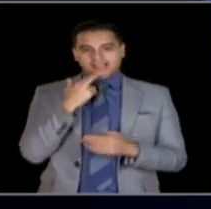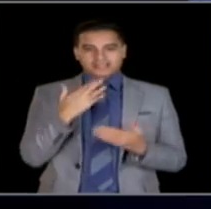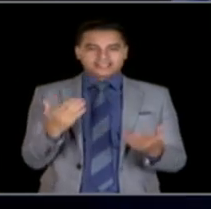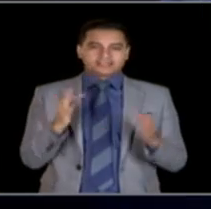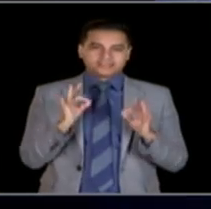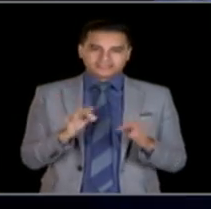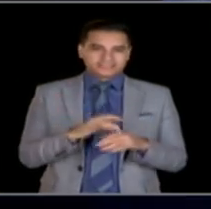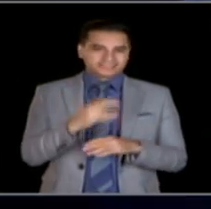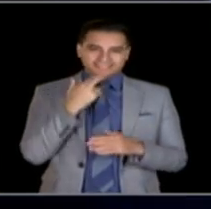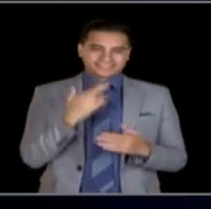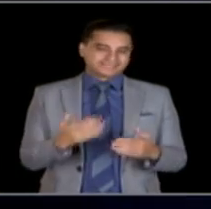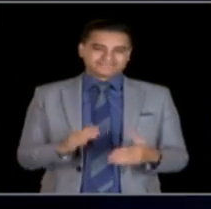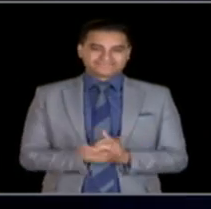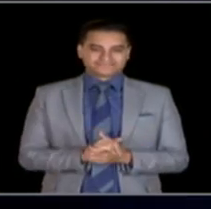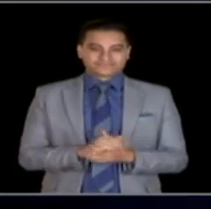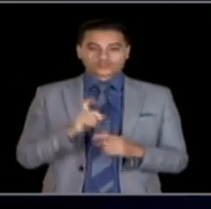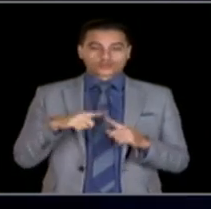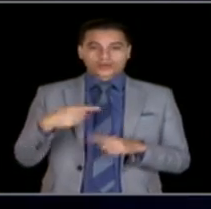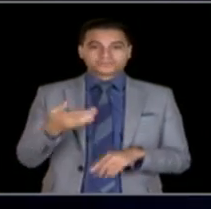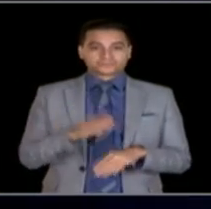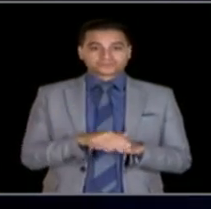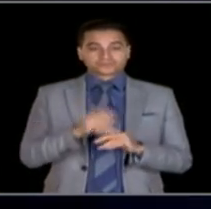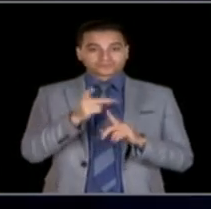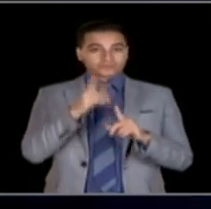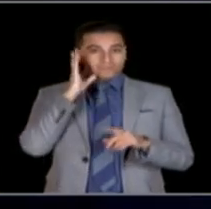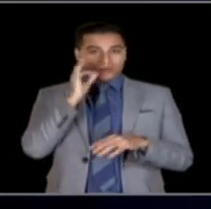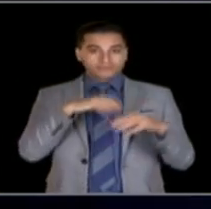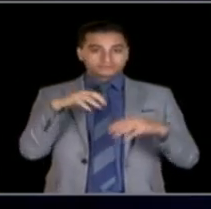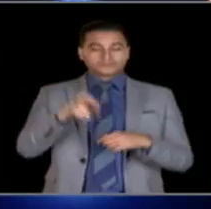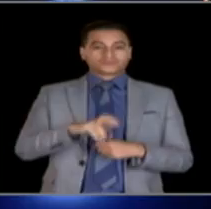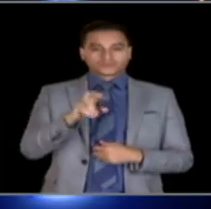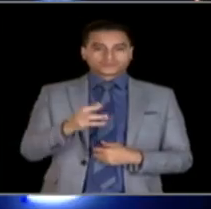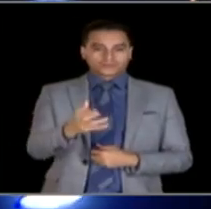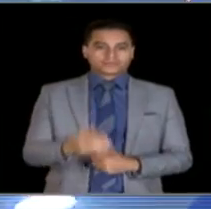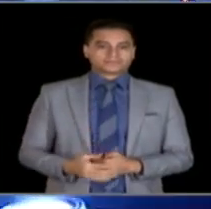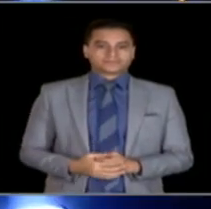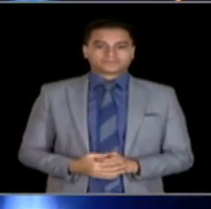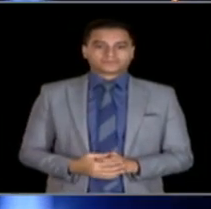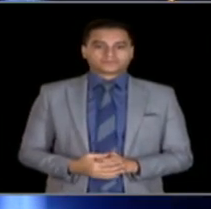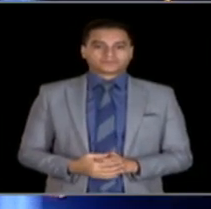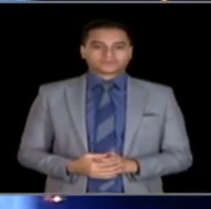هارد لك بجد. يلا عادي. السؤال اللي جاي لوحات ومعالم، والسؤال هو